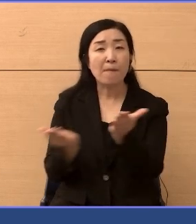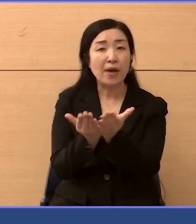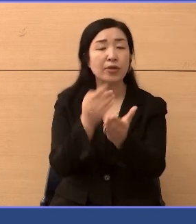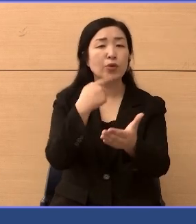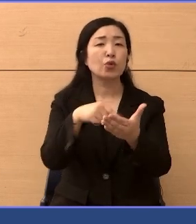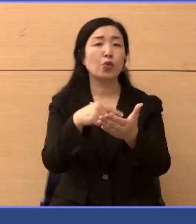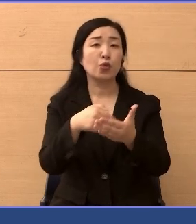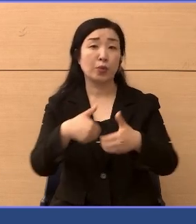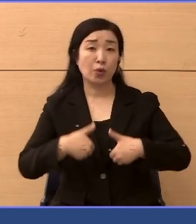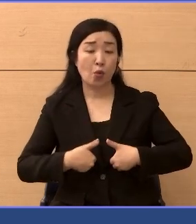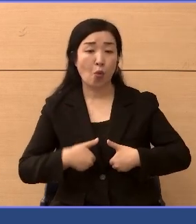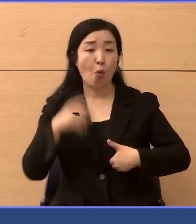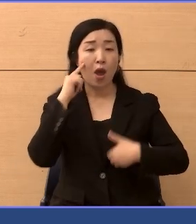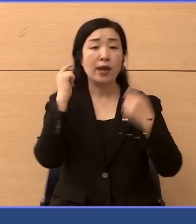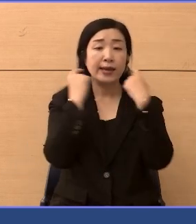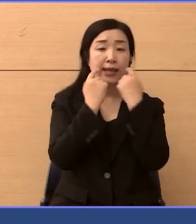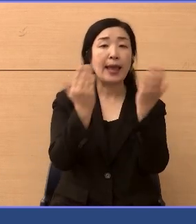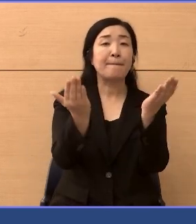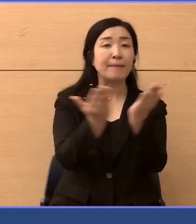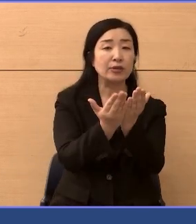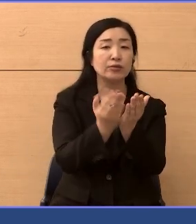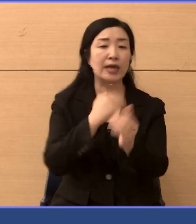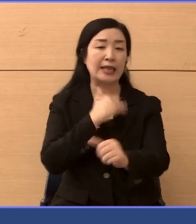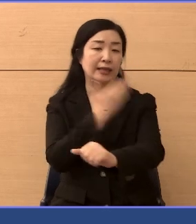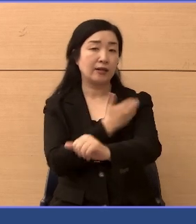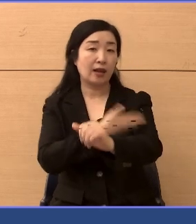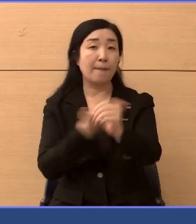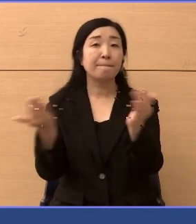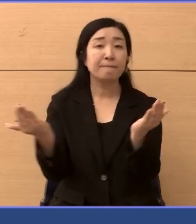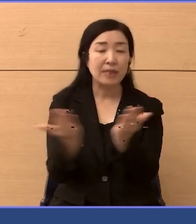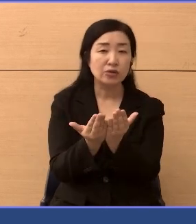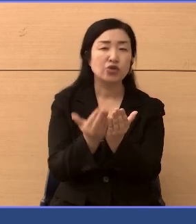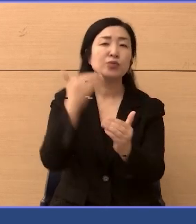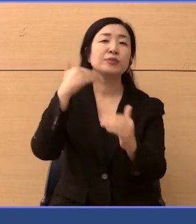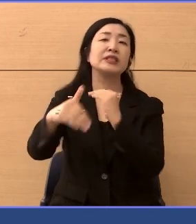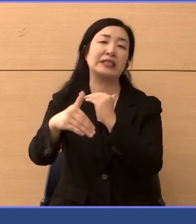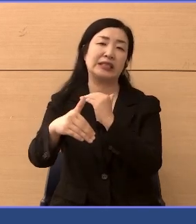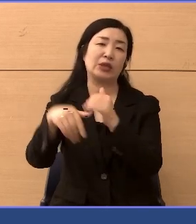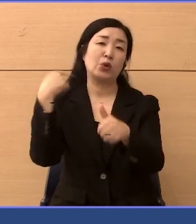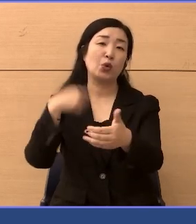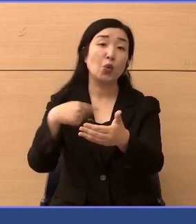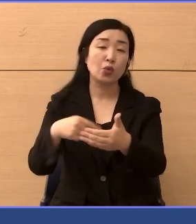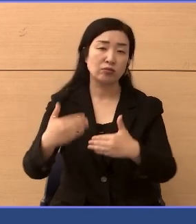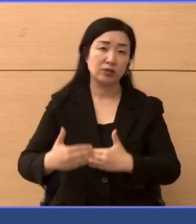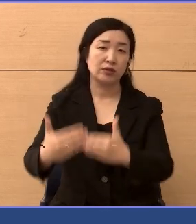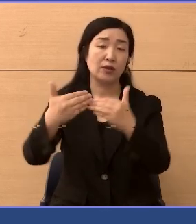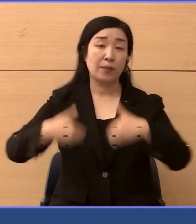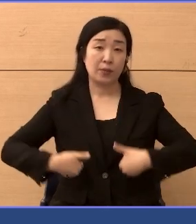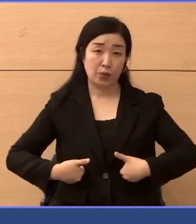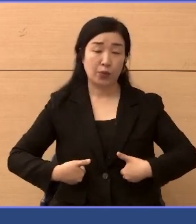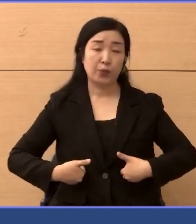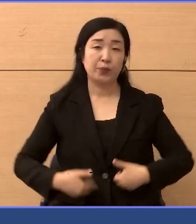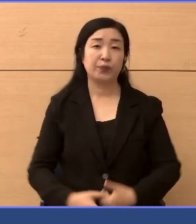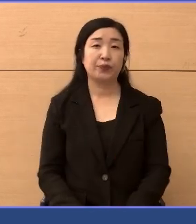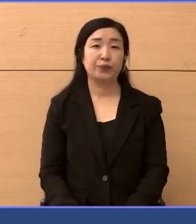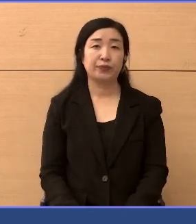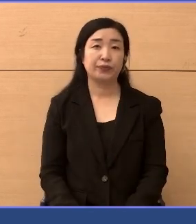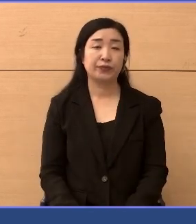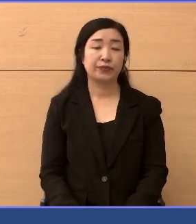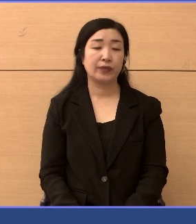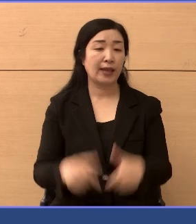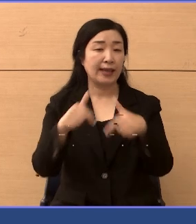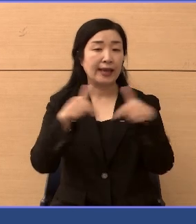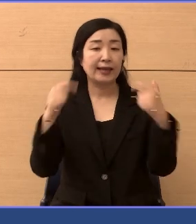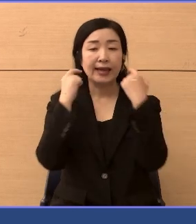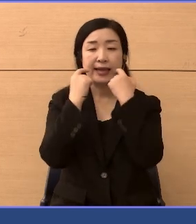and 있습니다. abilities of 개인의 the 필요에 individual, 맞는 그리고 개인의 능력에 which means 맞는 it's 그런 probably 맞춤형 going to 교육이 있어야 differ 됩니다. 아마도 between each 이것은 individual with